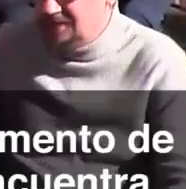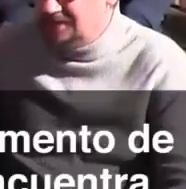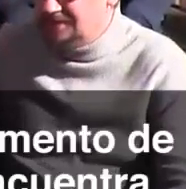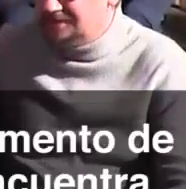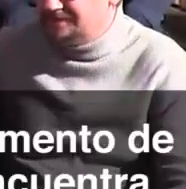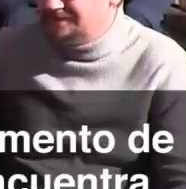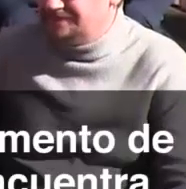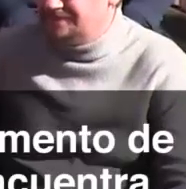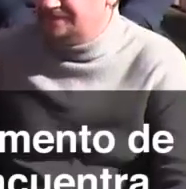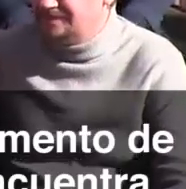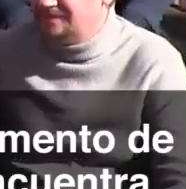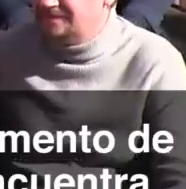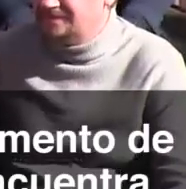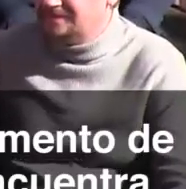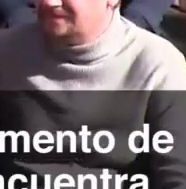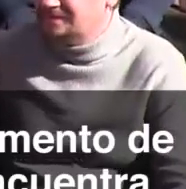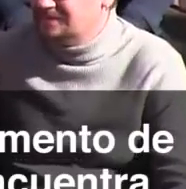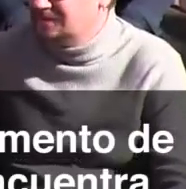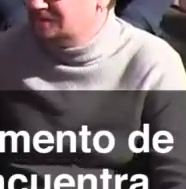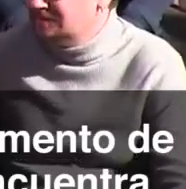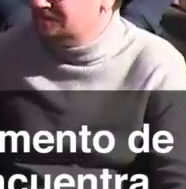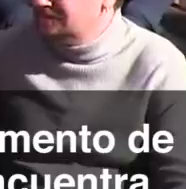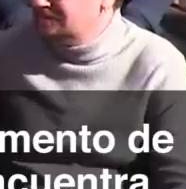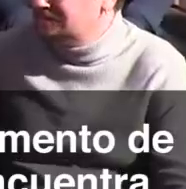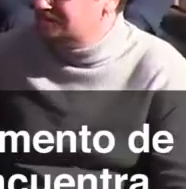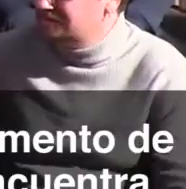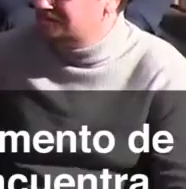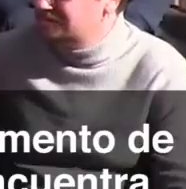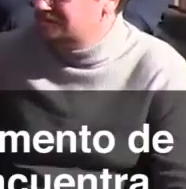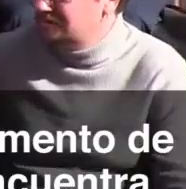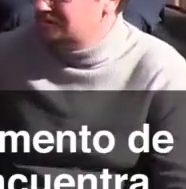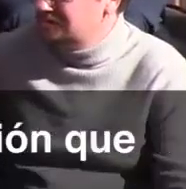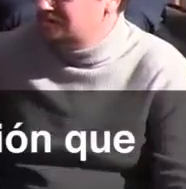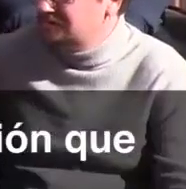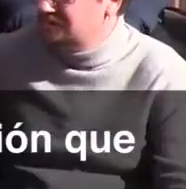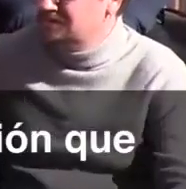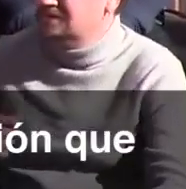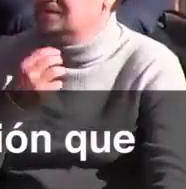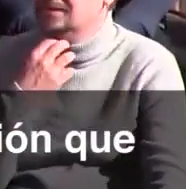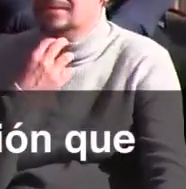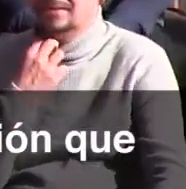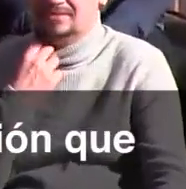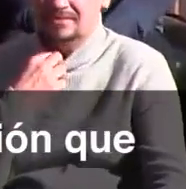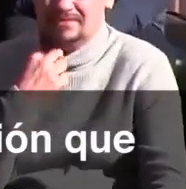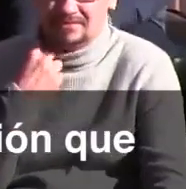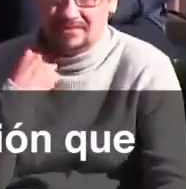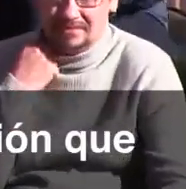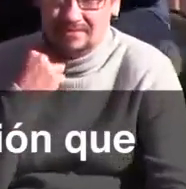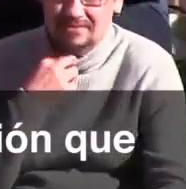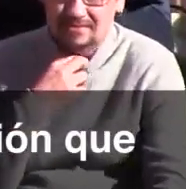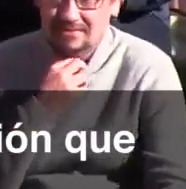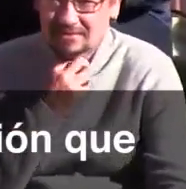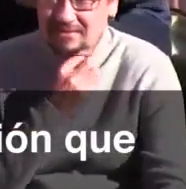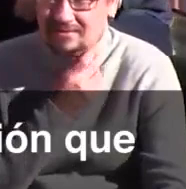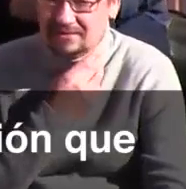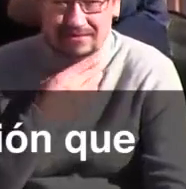primer lloc, perquè precisament en el moment de màxima dificultat i de tensió en el que es troba ara mateix Catalunya, aquesta és